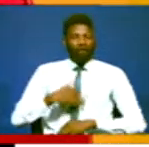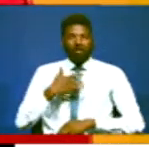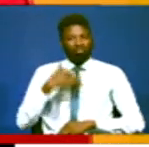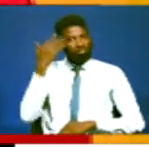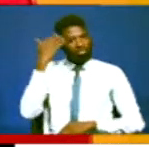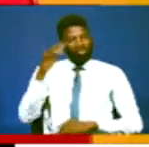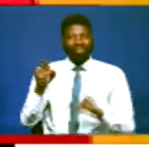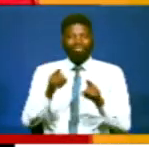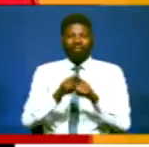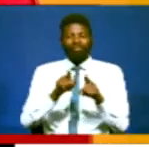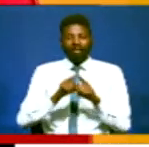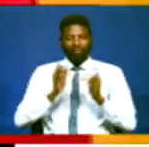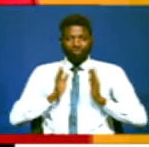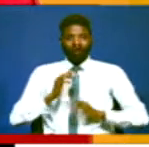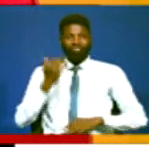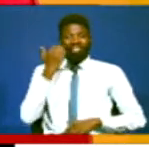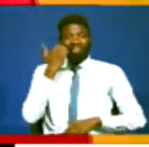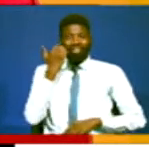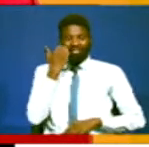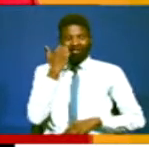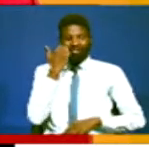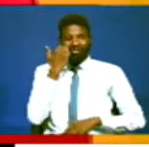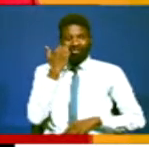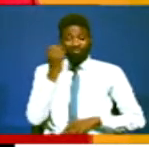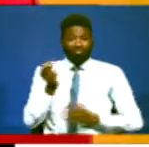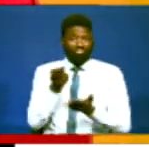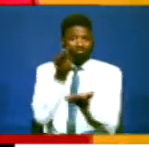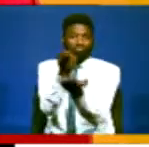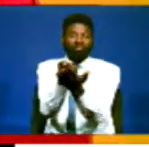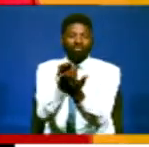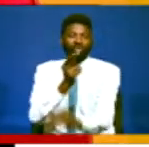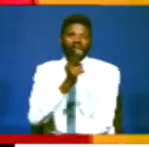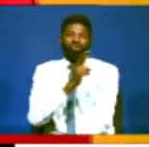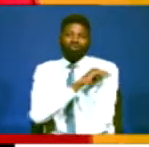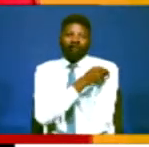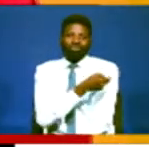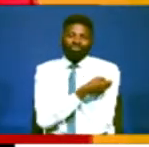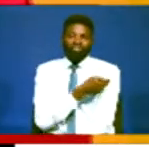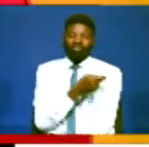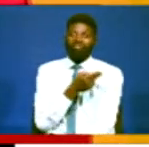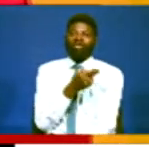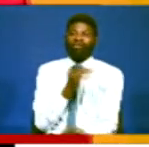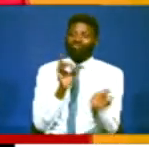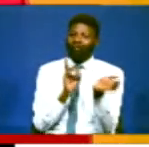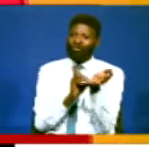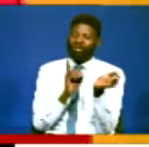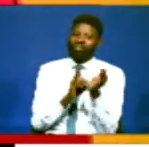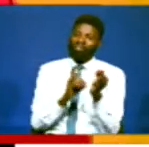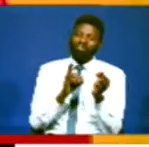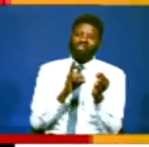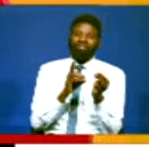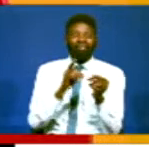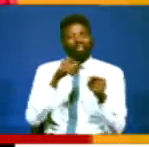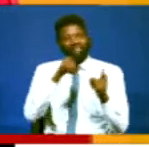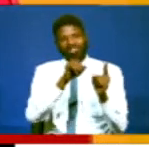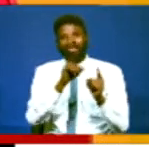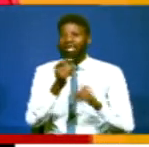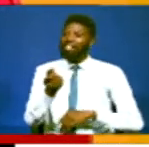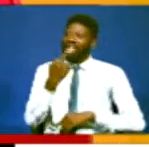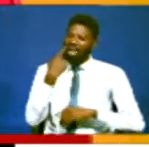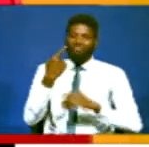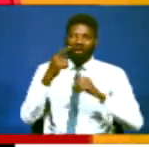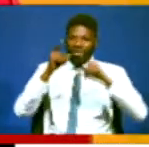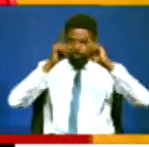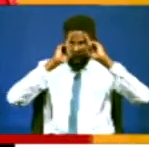kupeleka hospitalini na daktari anamwandikia dawa zozote,